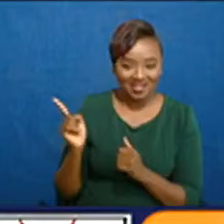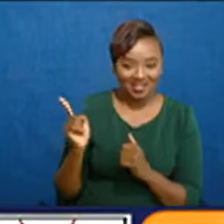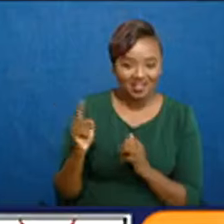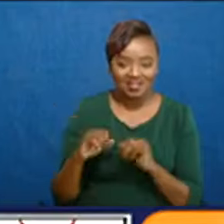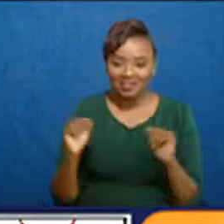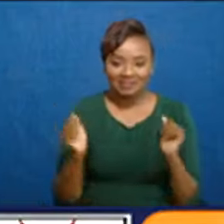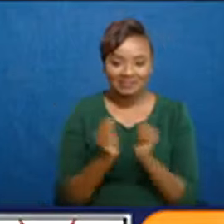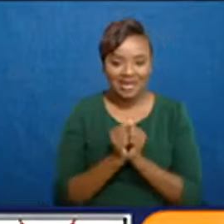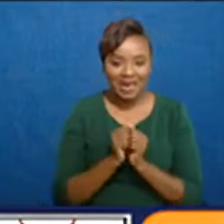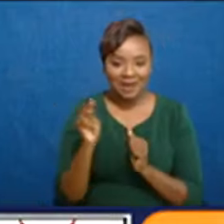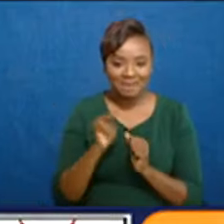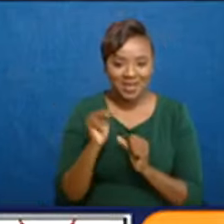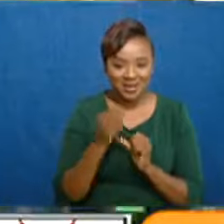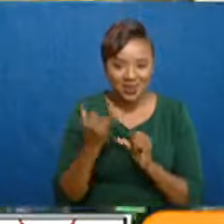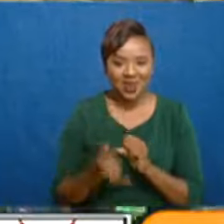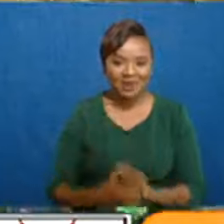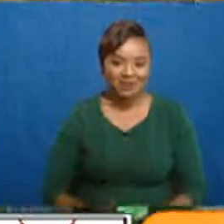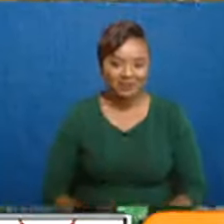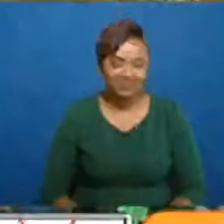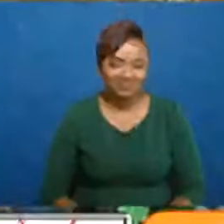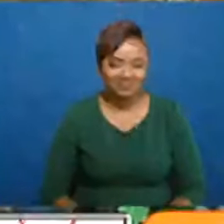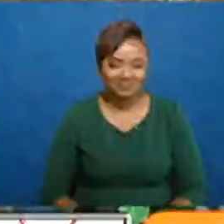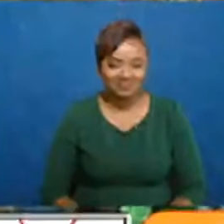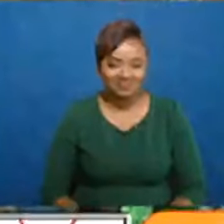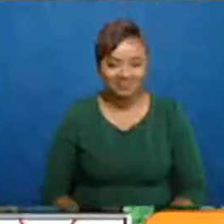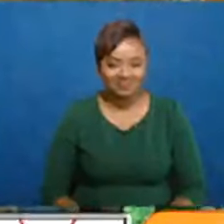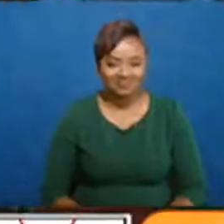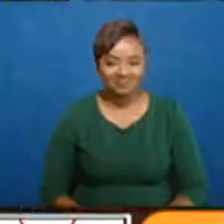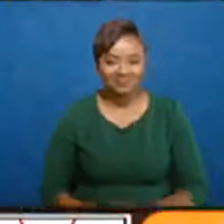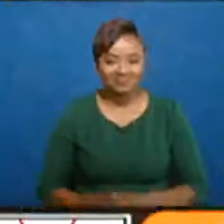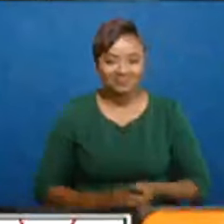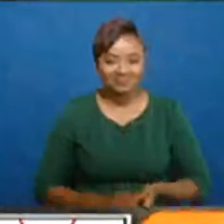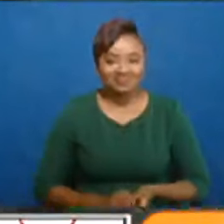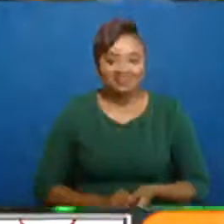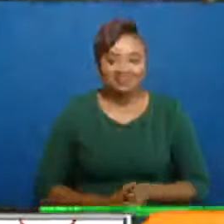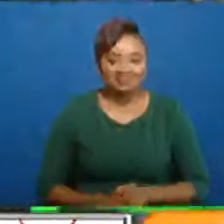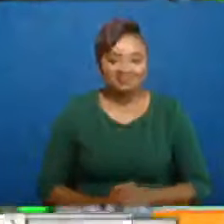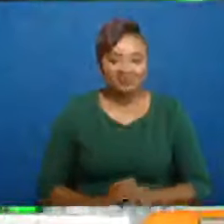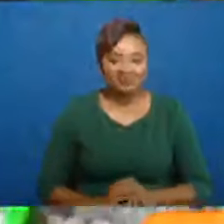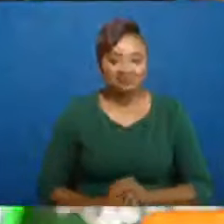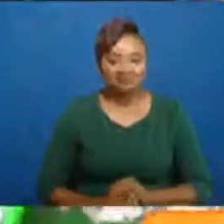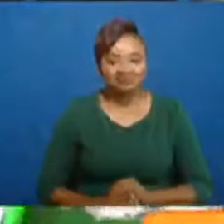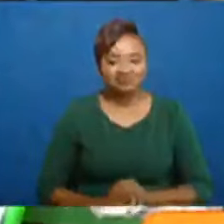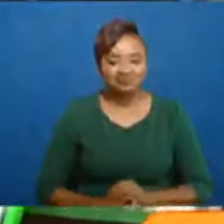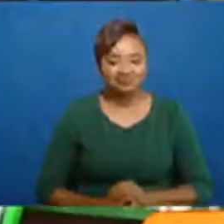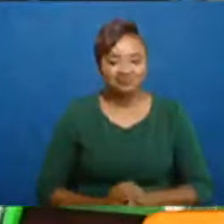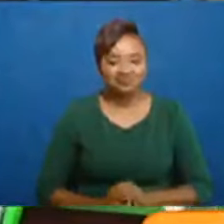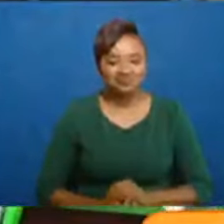milioni 10.1. Steve Shitera, runinga ya Citizen, Embu.